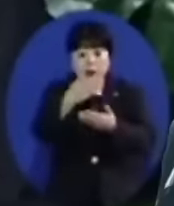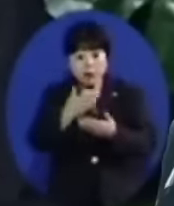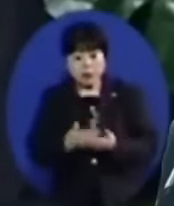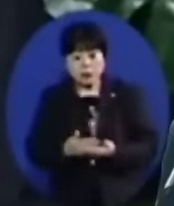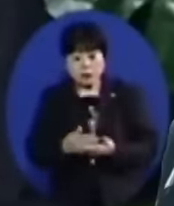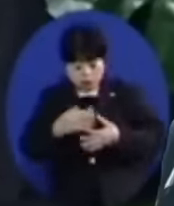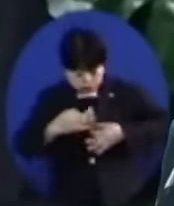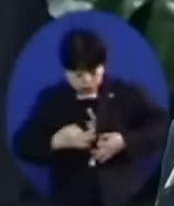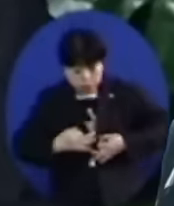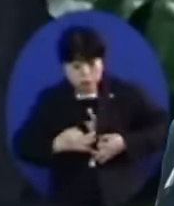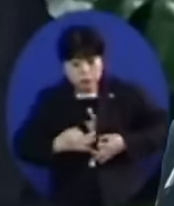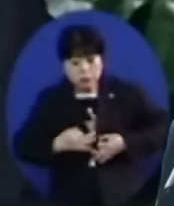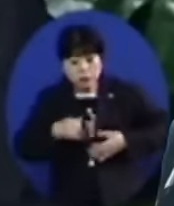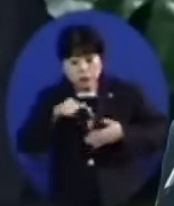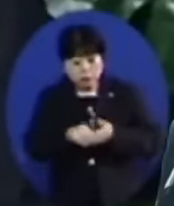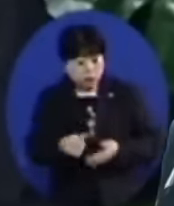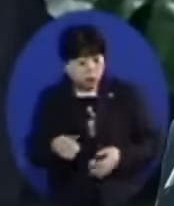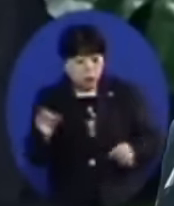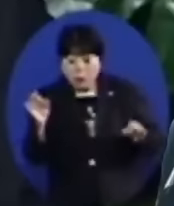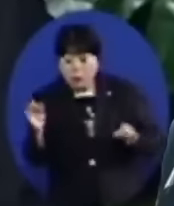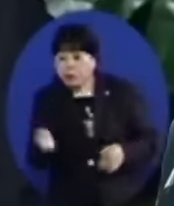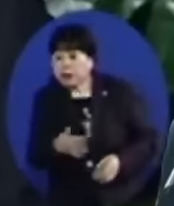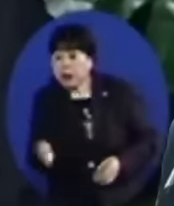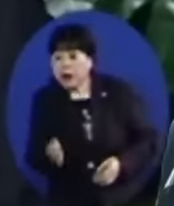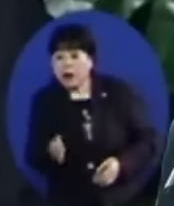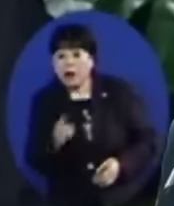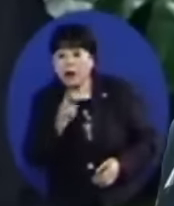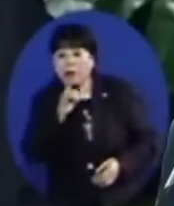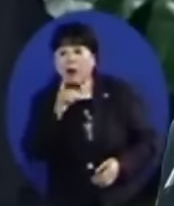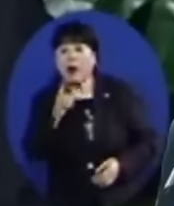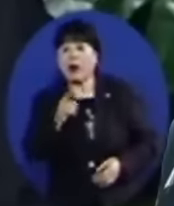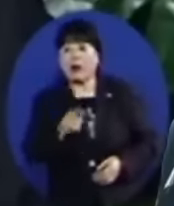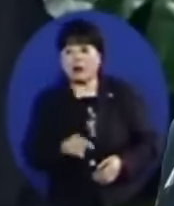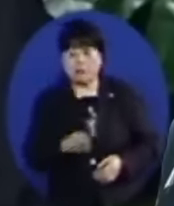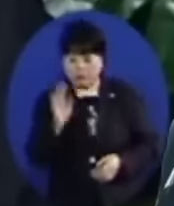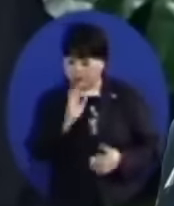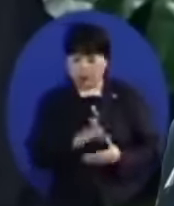여러분 자신이 도장 없는데요. 난 도장 받은 적이 없어요.